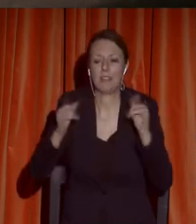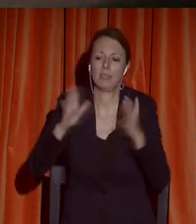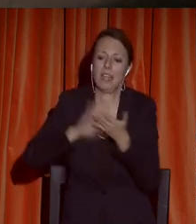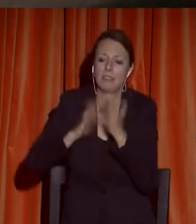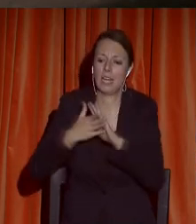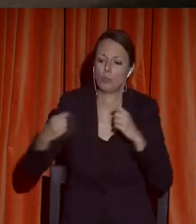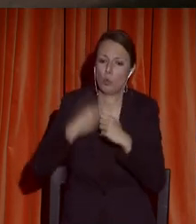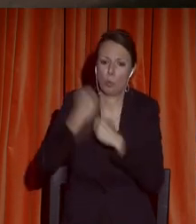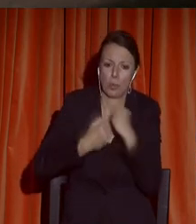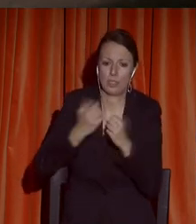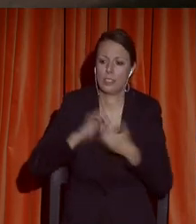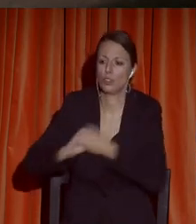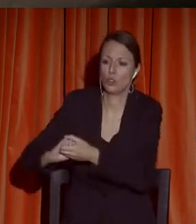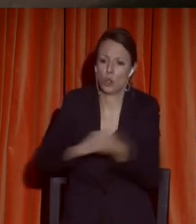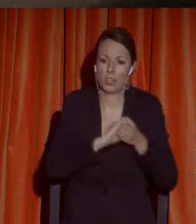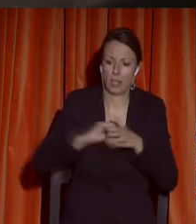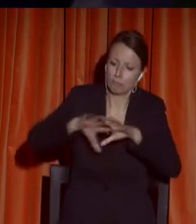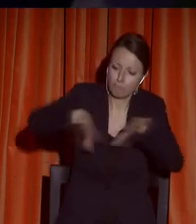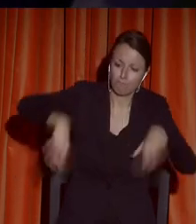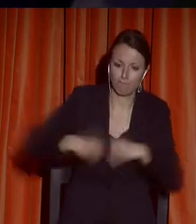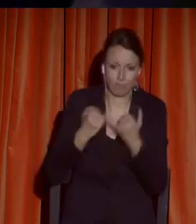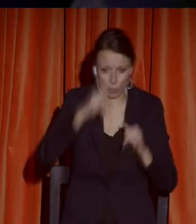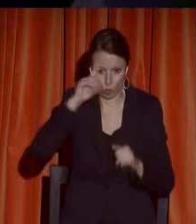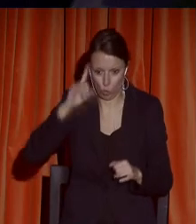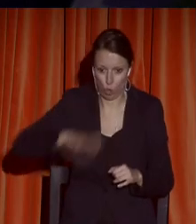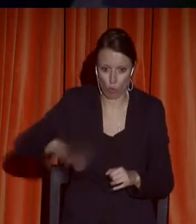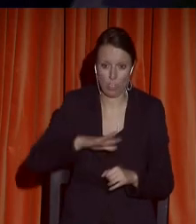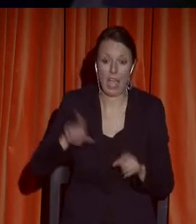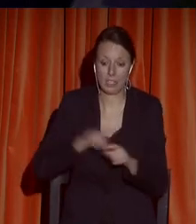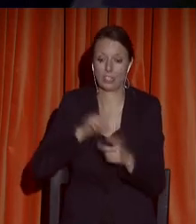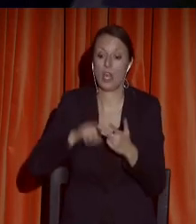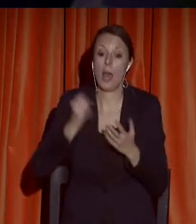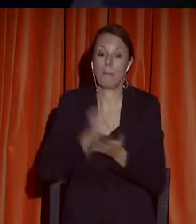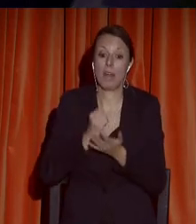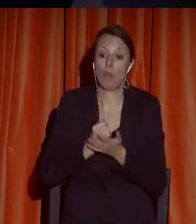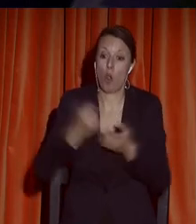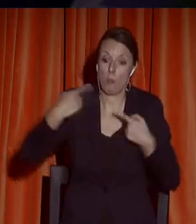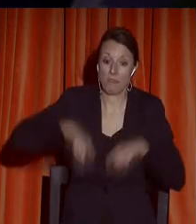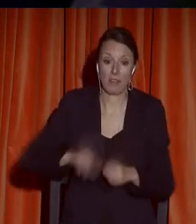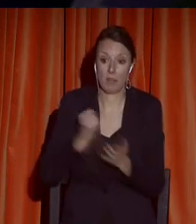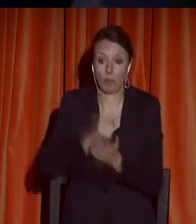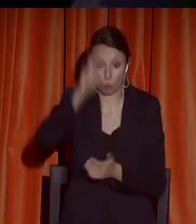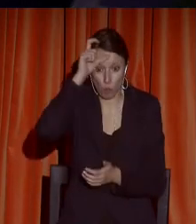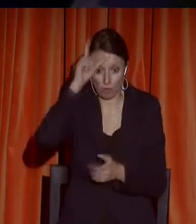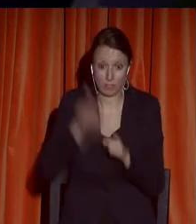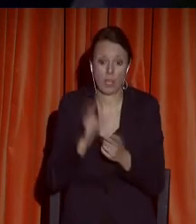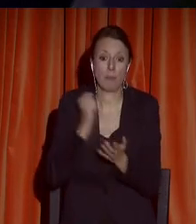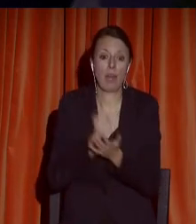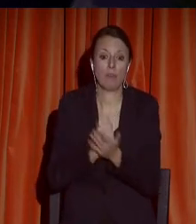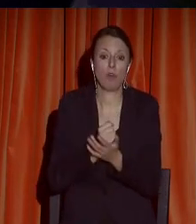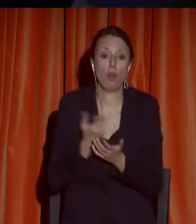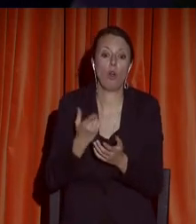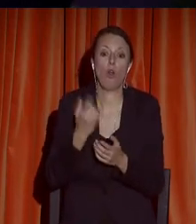innymi, solidarności z innymi, wreszcie z punktu widzenia praw obywatelskich, praw człowieka, praw konsumenta,